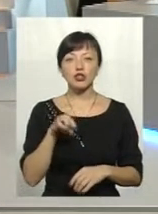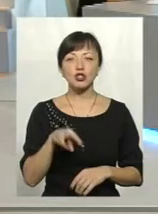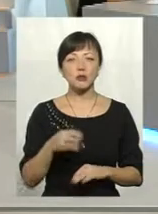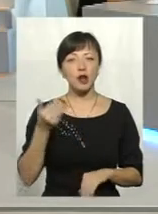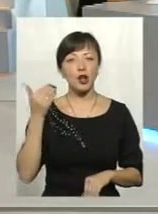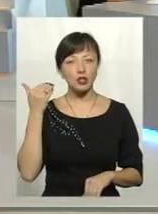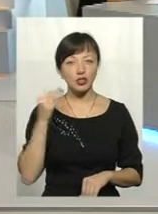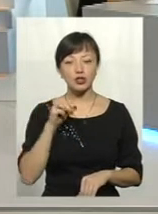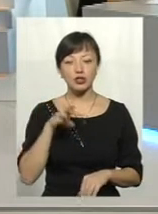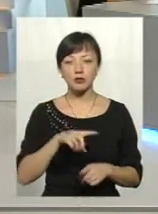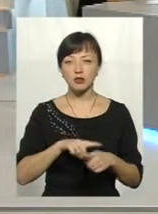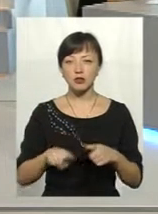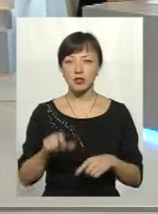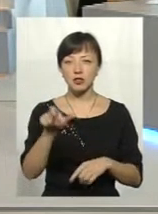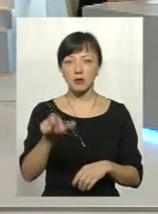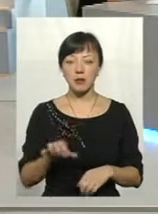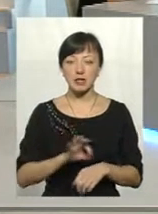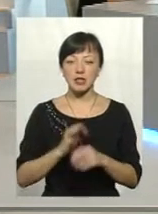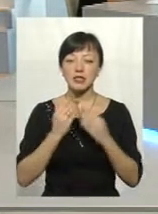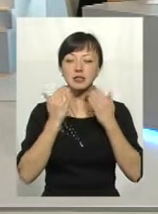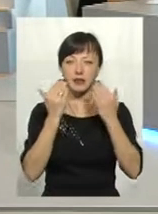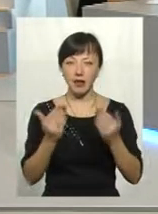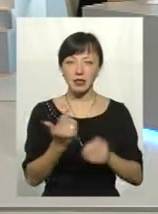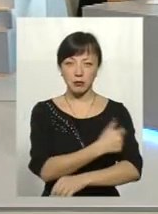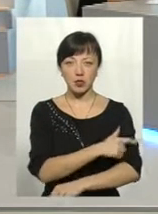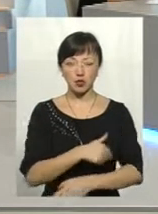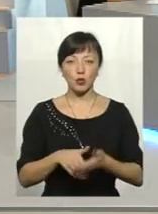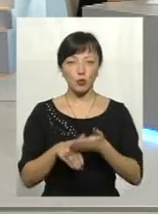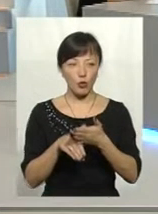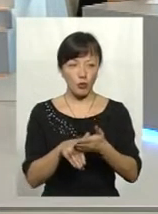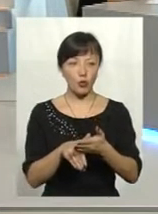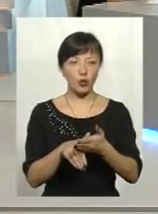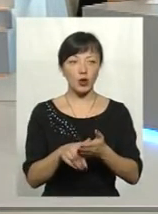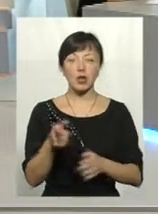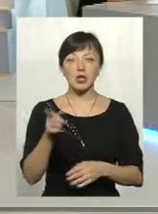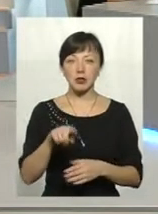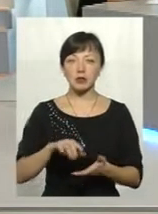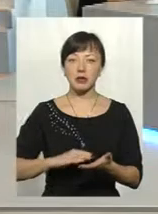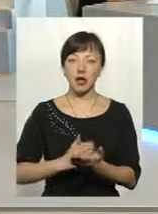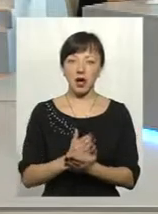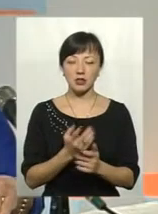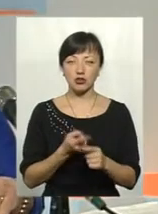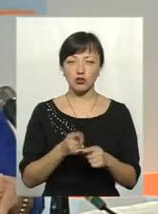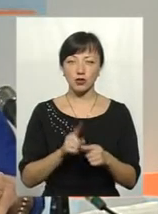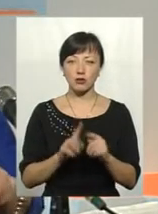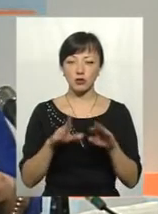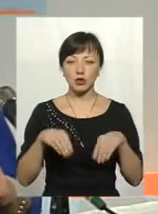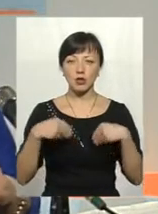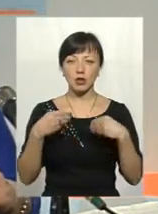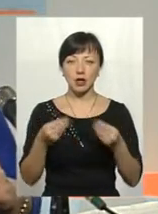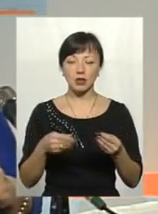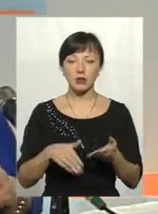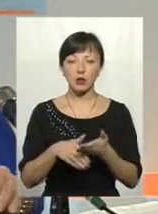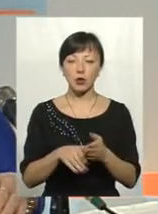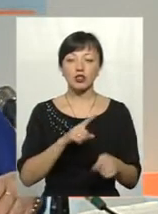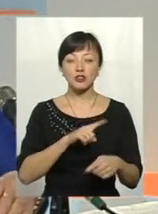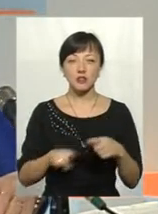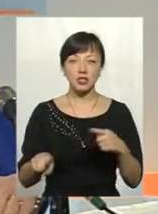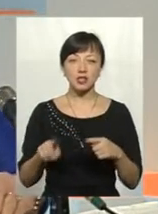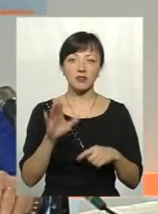раніше, чим швидше пацієнт звернеться за медичною допомогою, тим якіснішим це буде надана ця йому допомога, і тим швидше